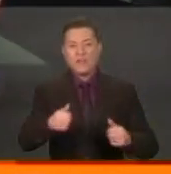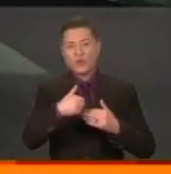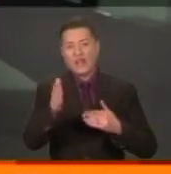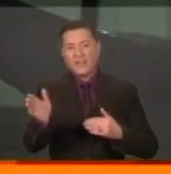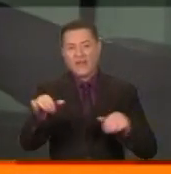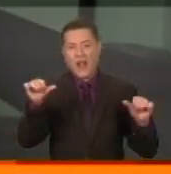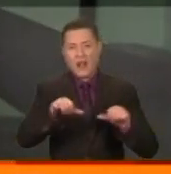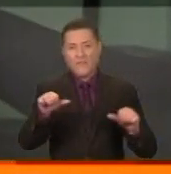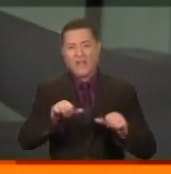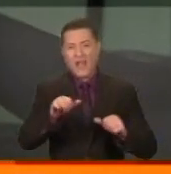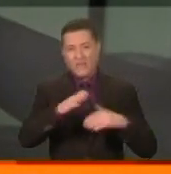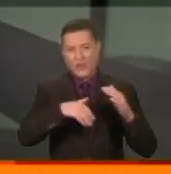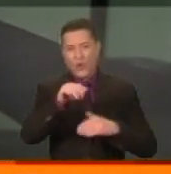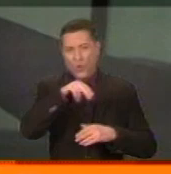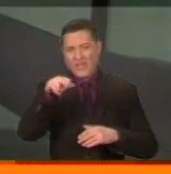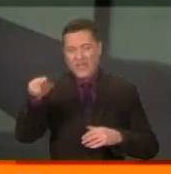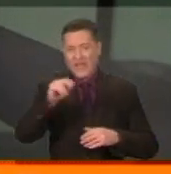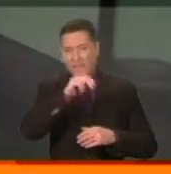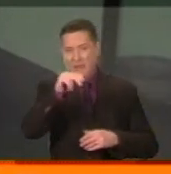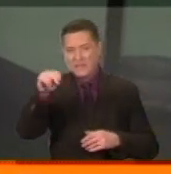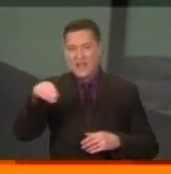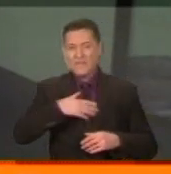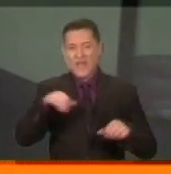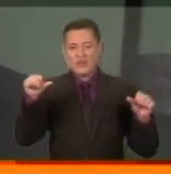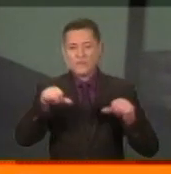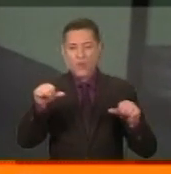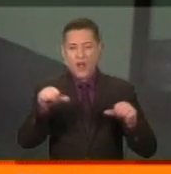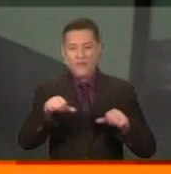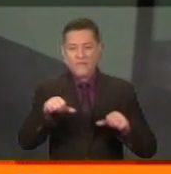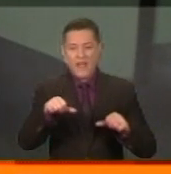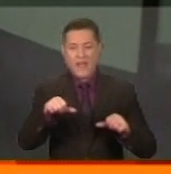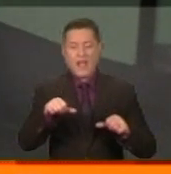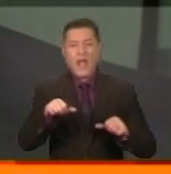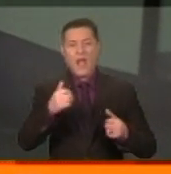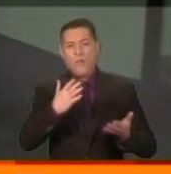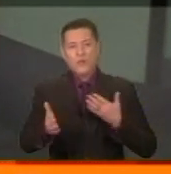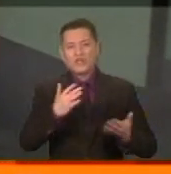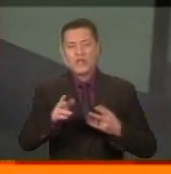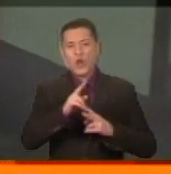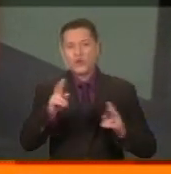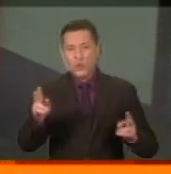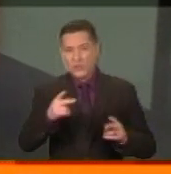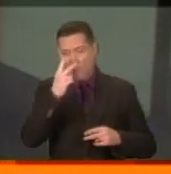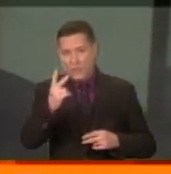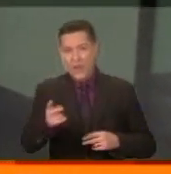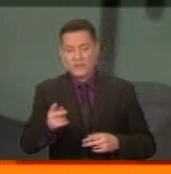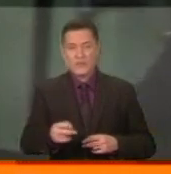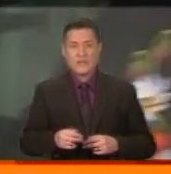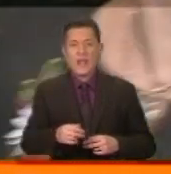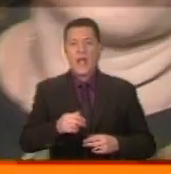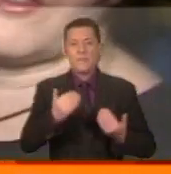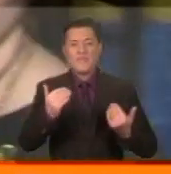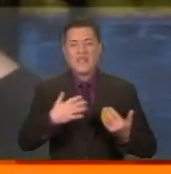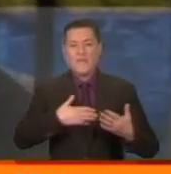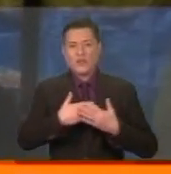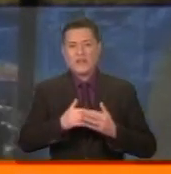кафе від руки написали в нашому кафе отак думаю Можливо хтось доєднається нині до волонтерської